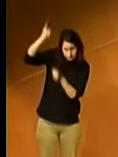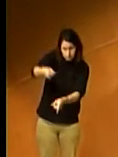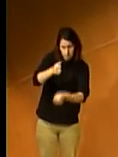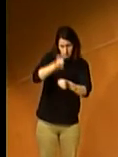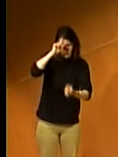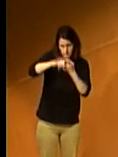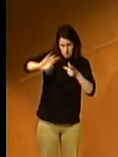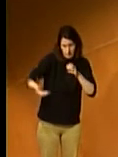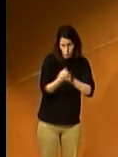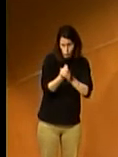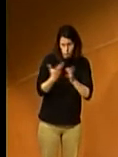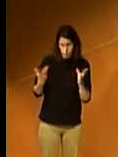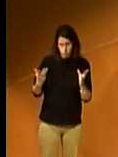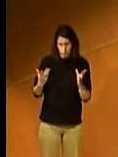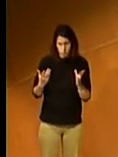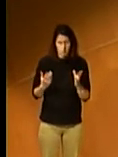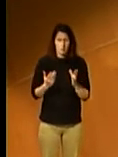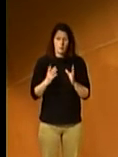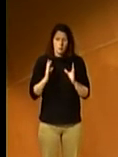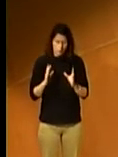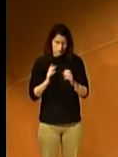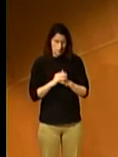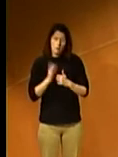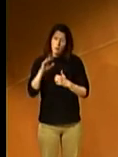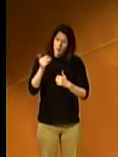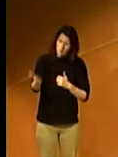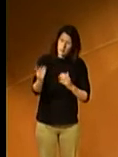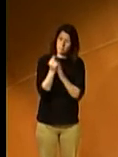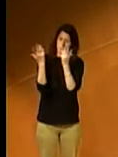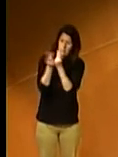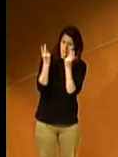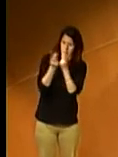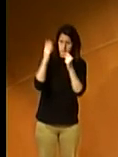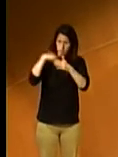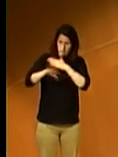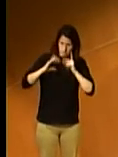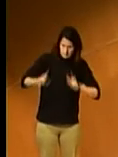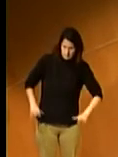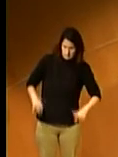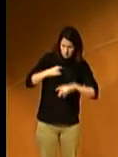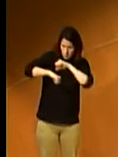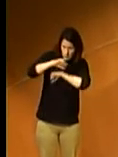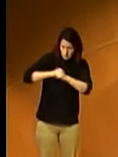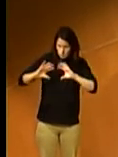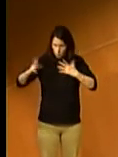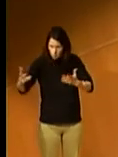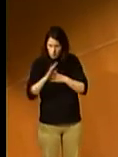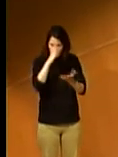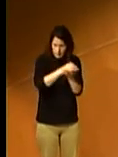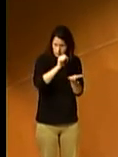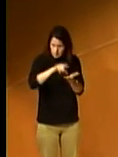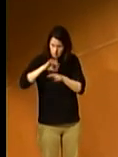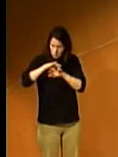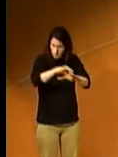depuis le début de votre carrière. Et ensuite, vous nous parlerez du dispositif que vous accompagnez dans notre